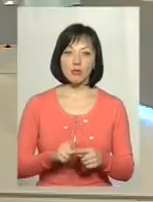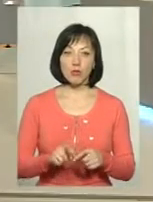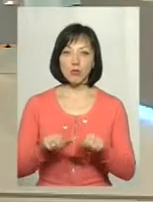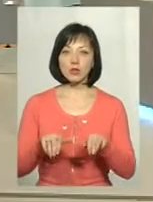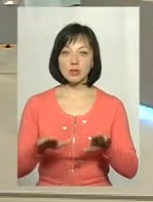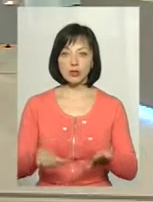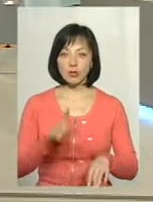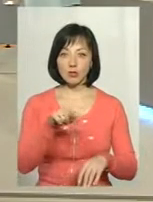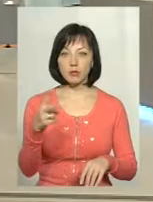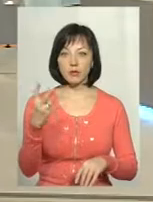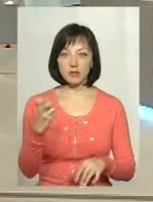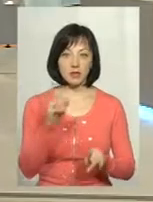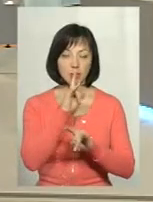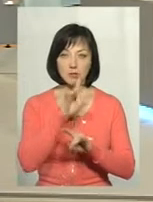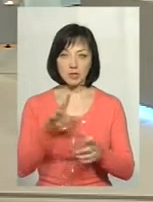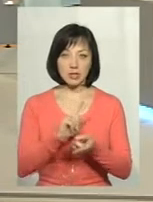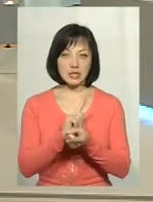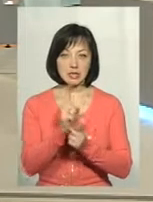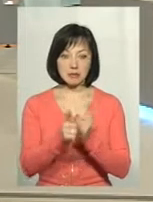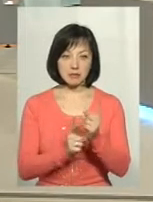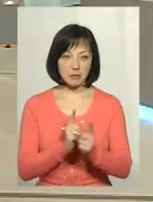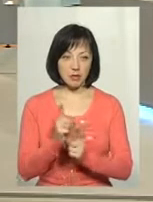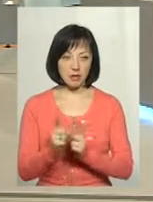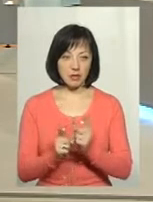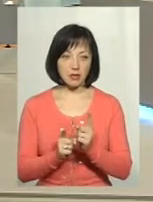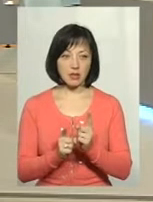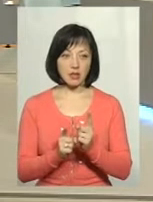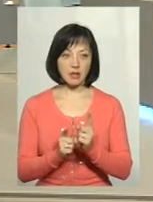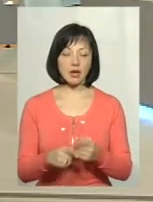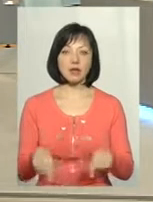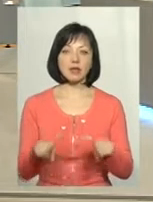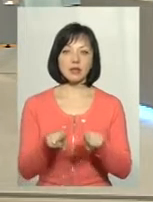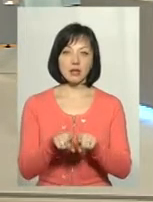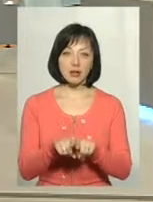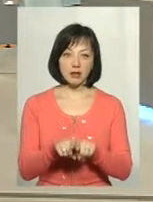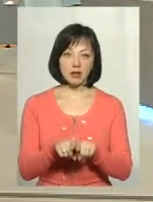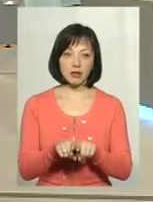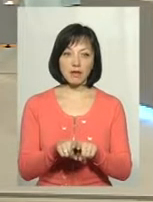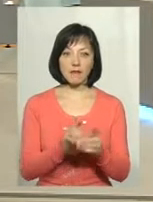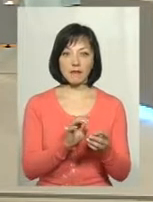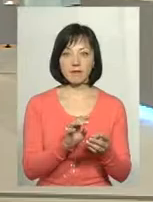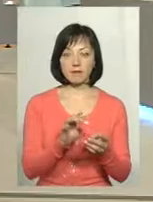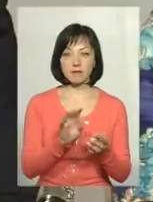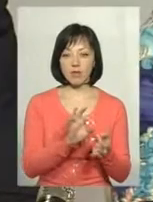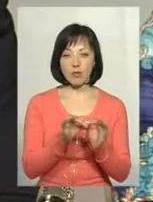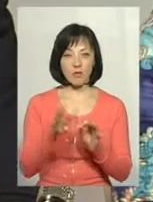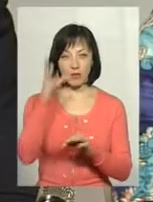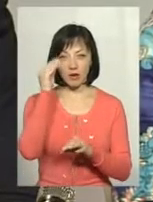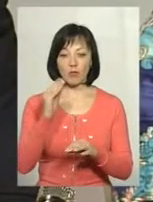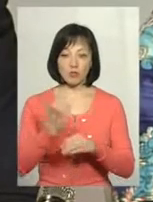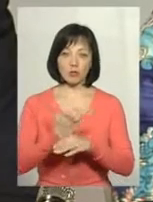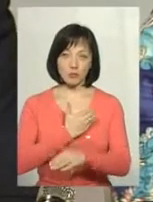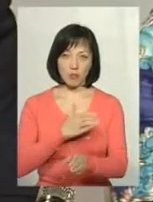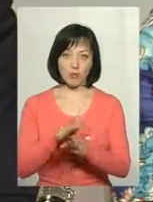по постанові 200, я думаю, не буде змін. така не буде формула врахована, кошти надійдуть в